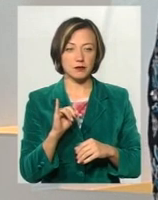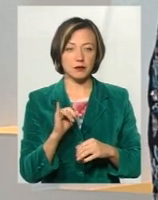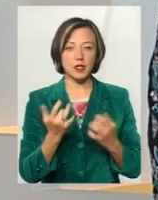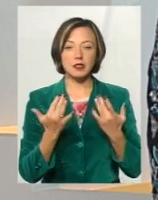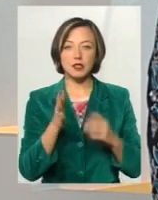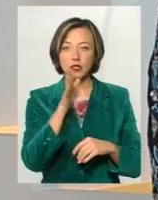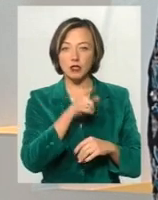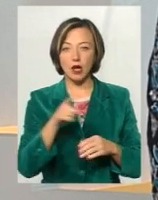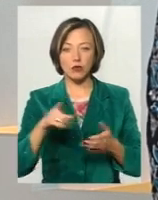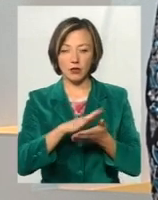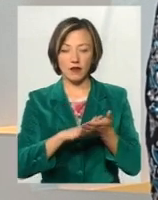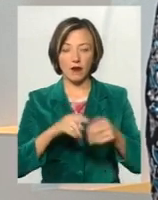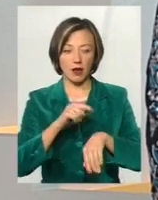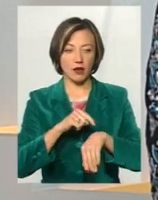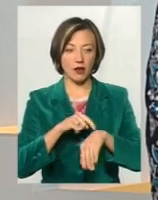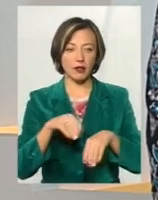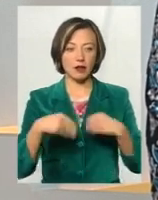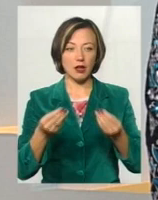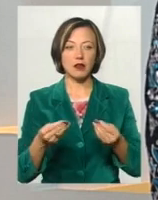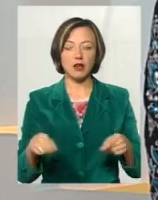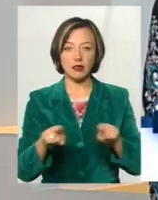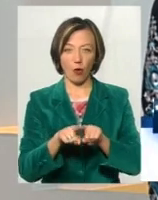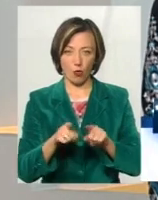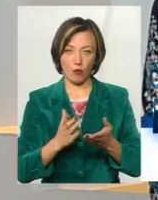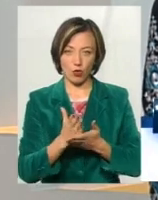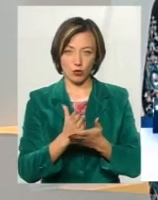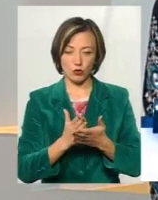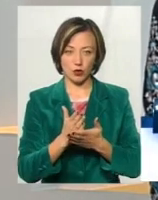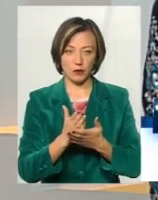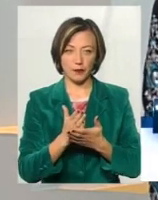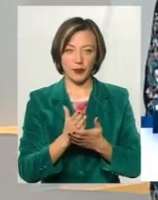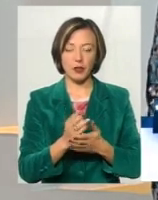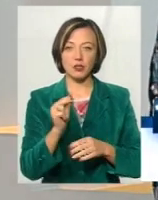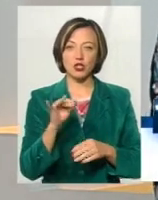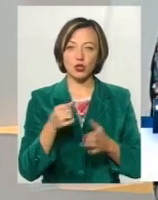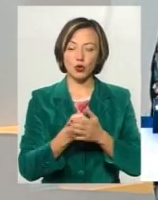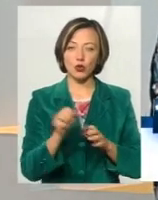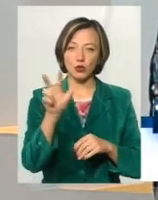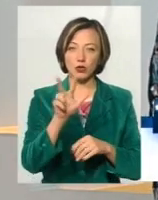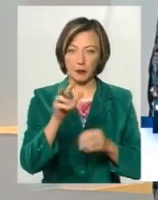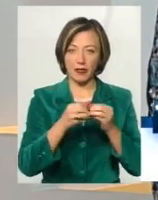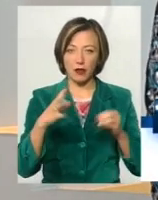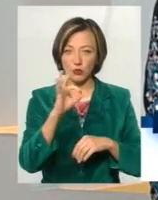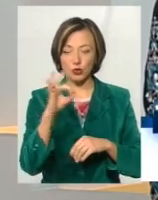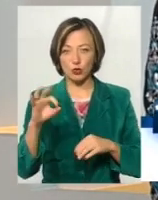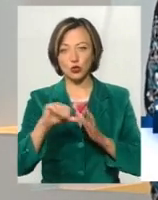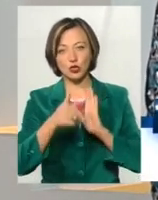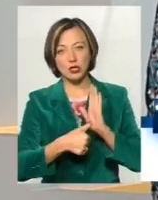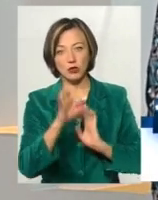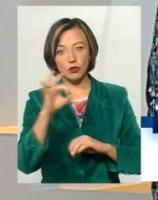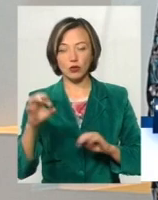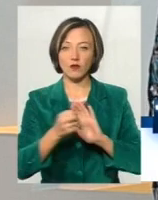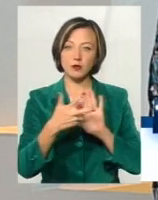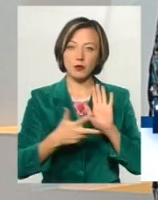скільки часу триває надання додаткової освітньої послуги. Тобто, чи до 15-ї години, чи до 16-ї, чи